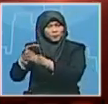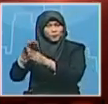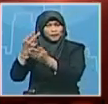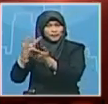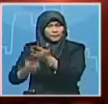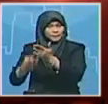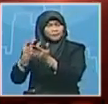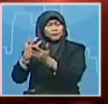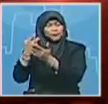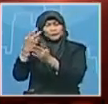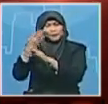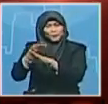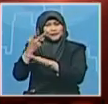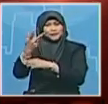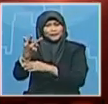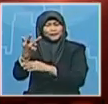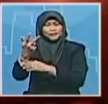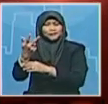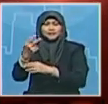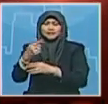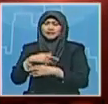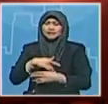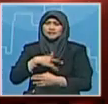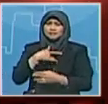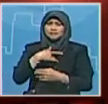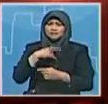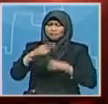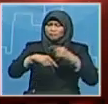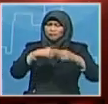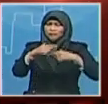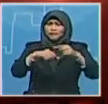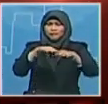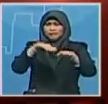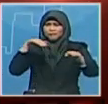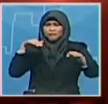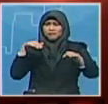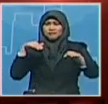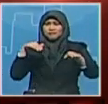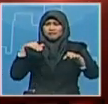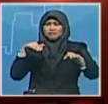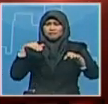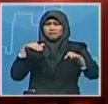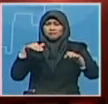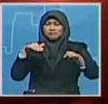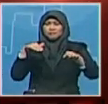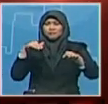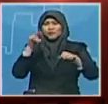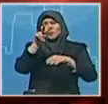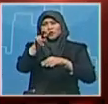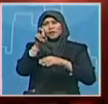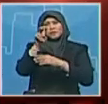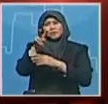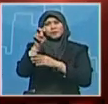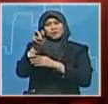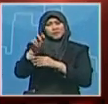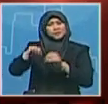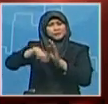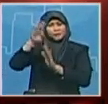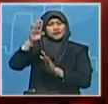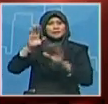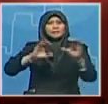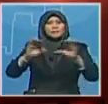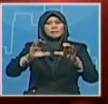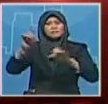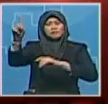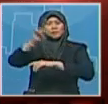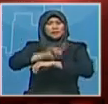lebih kurang saya kira usage-nya, traffic agak besar. lebih kurang 200 lebih kenderaan satu